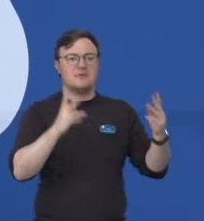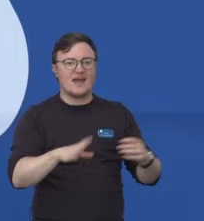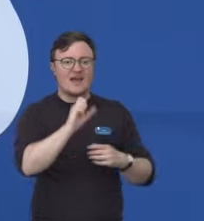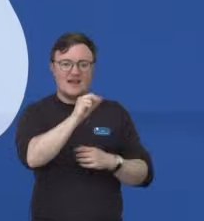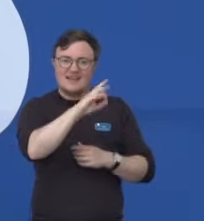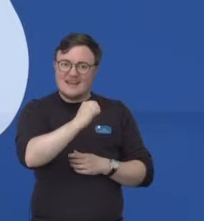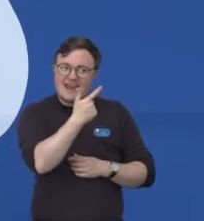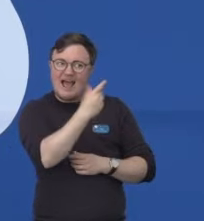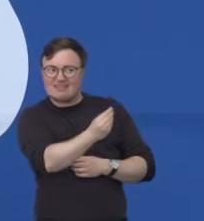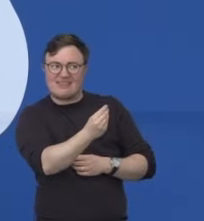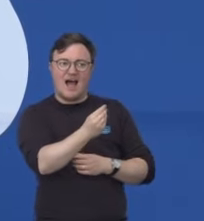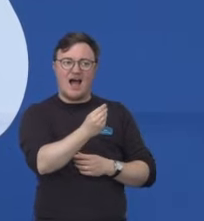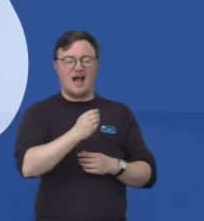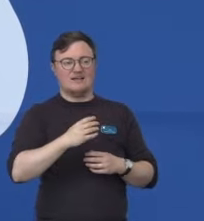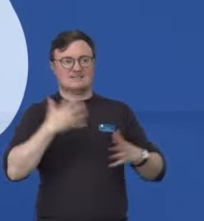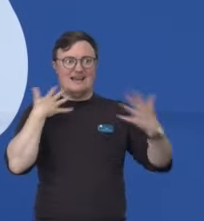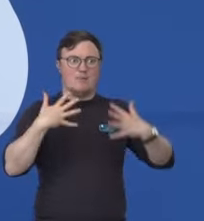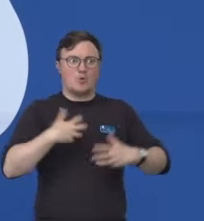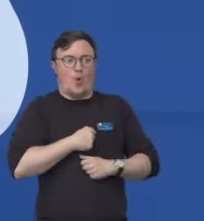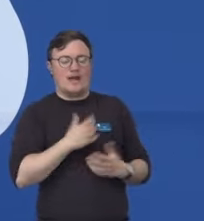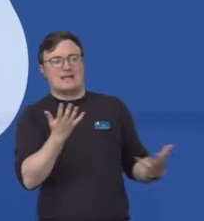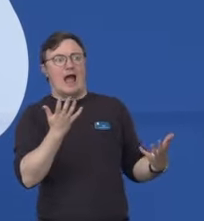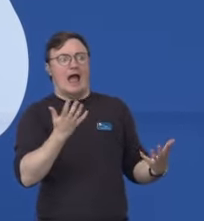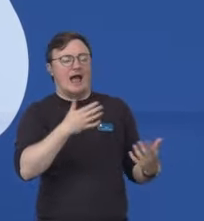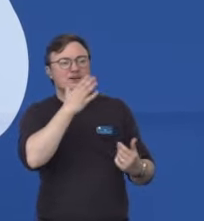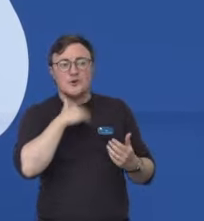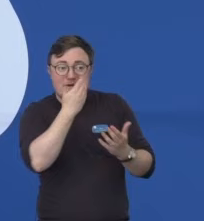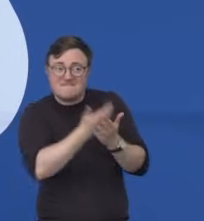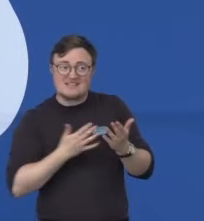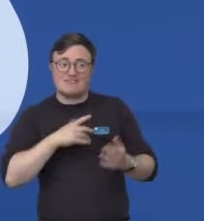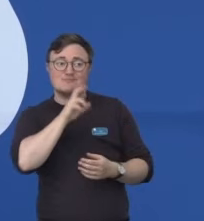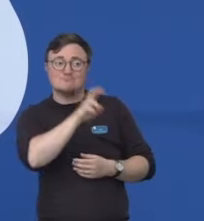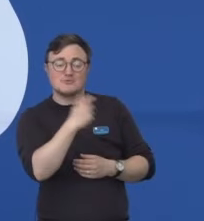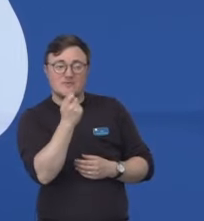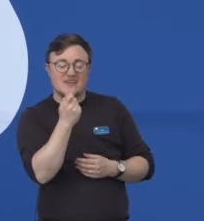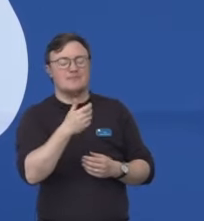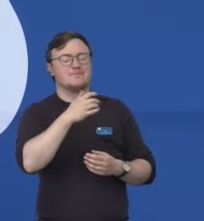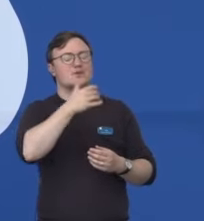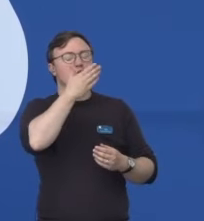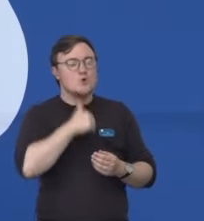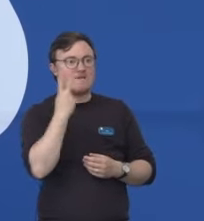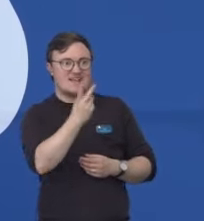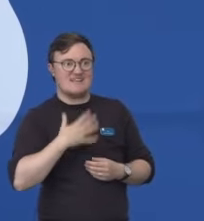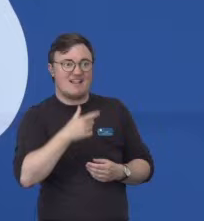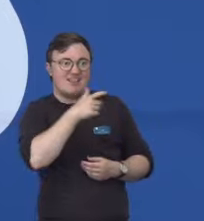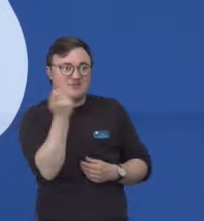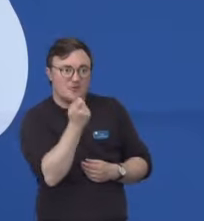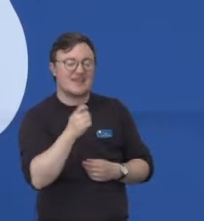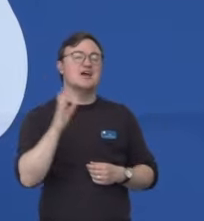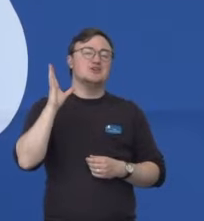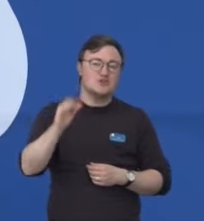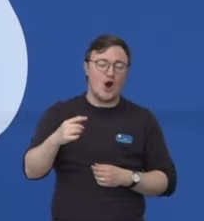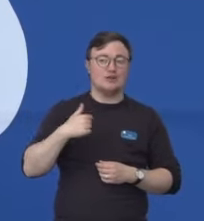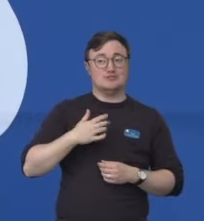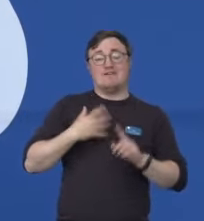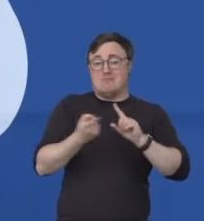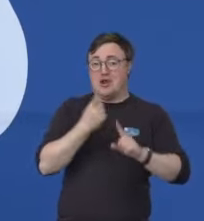My Kårlycke ber om en replik. Ung Vänster. Ja, jag är ju en av dem, kan jag ju börja med att